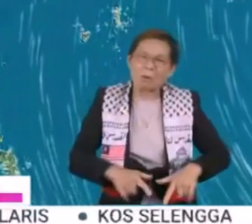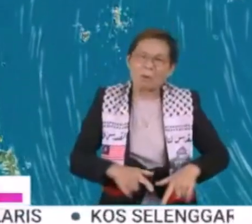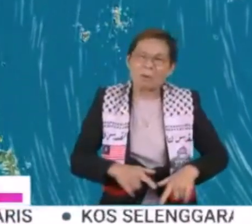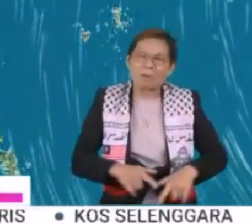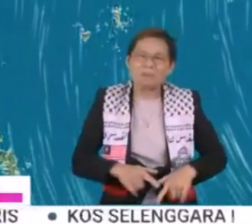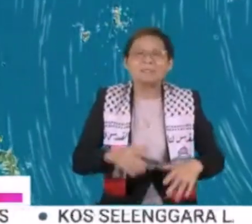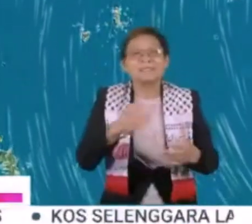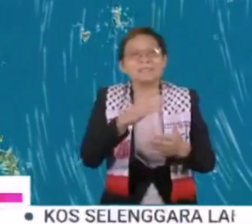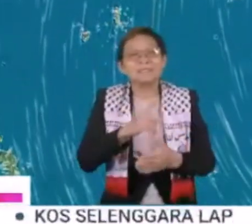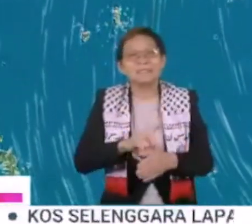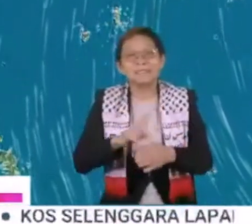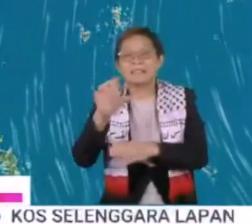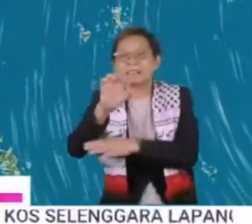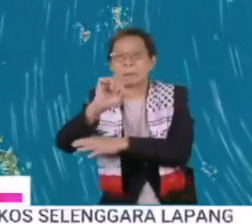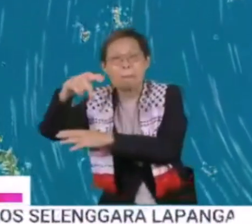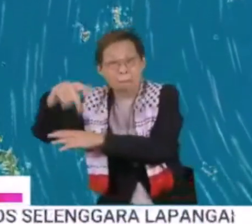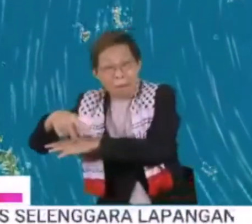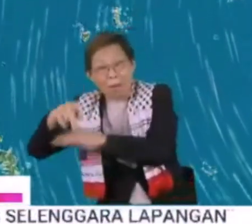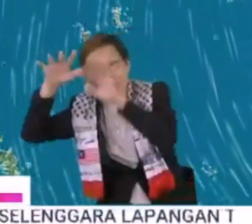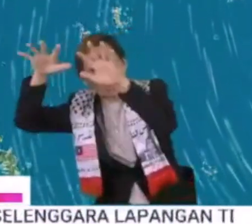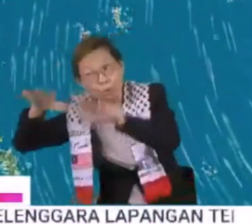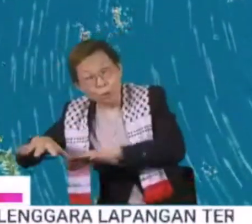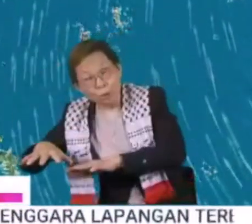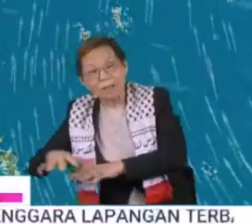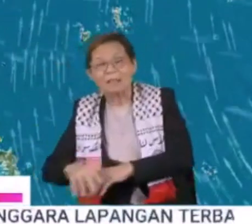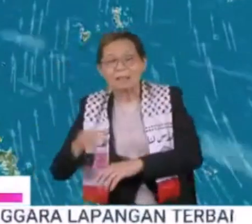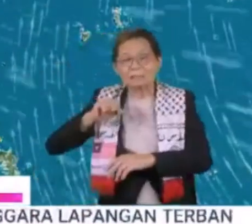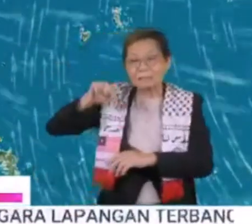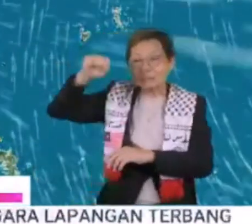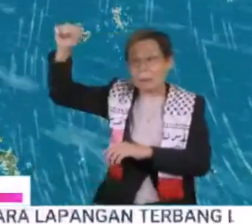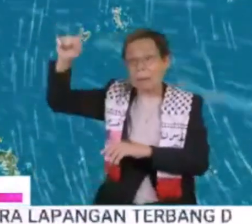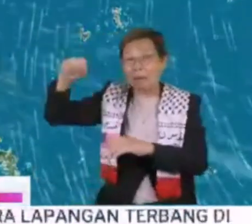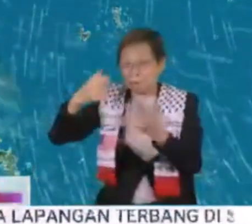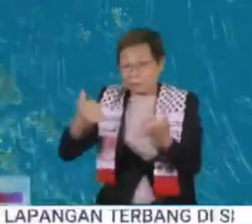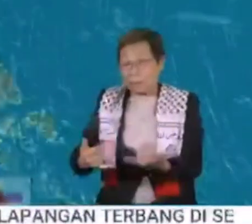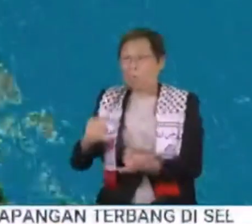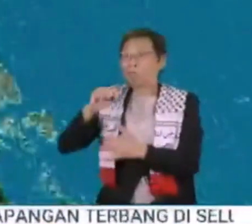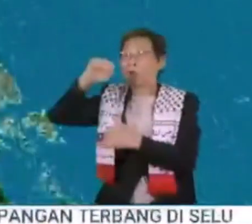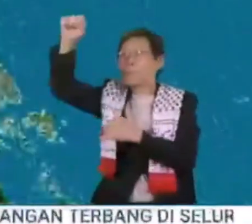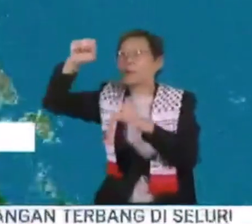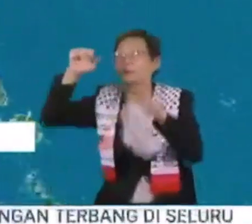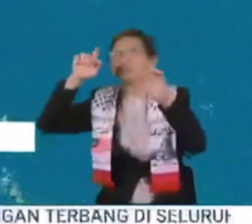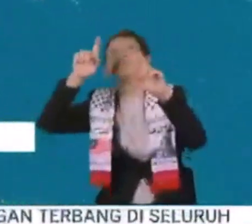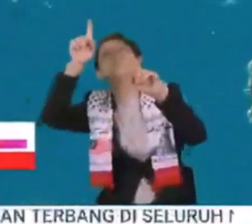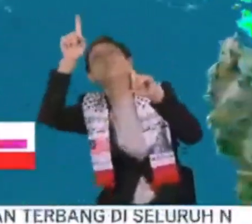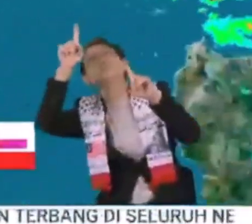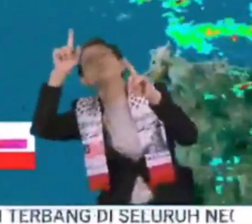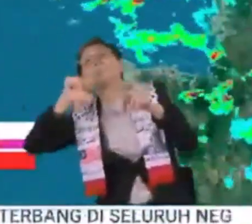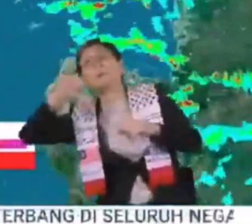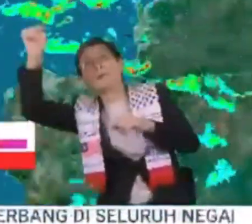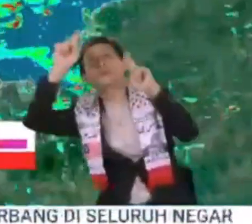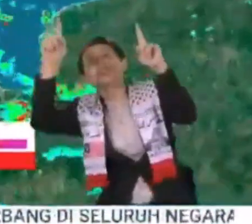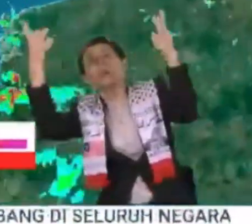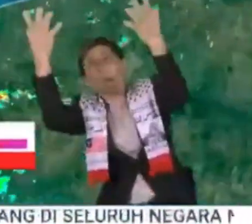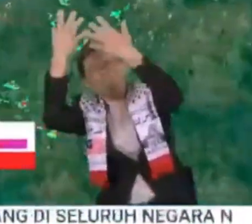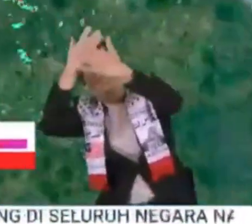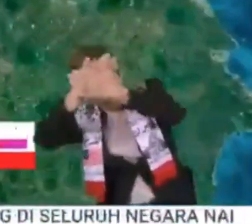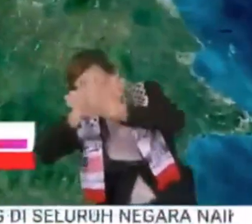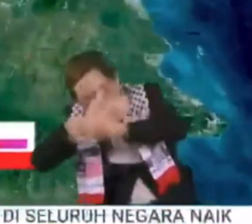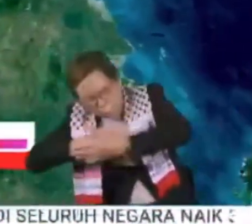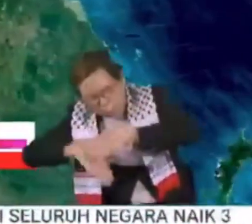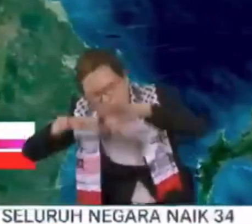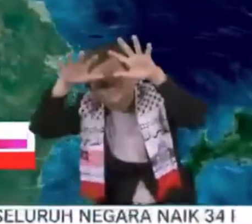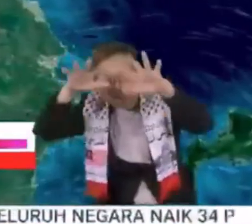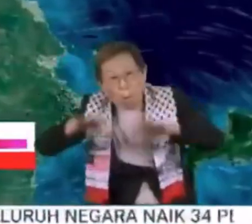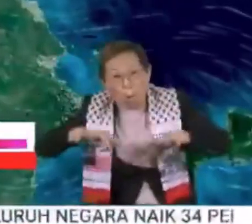di bahagian seberang perai. Baik, di negeri Sabah pada ketika ini keadaan cuacanya agak mendung, yang mana hujan